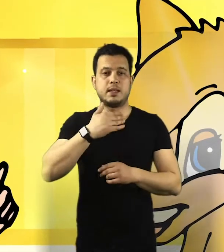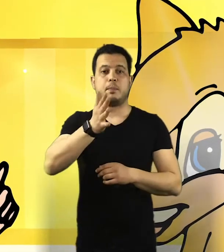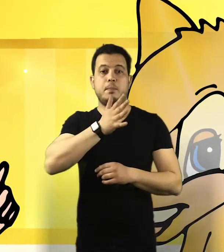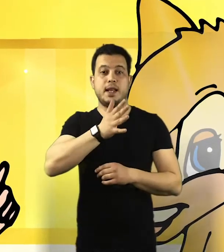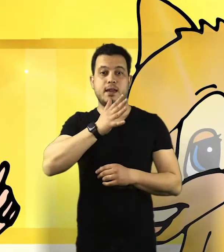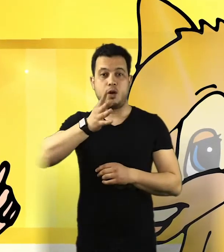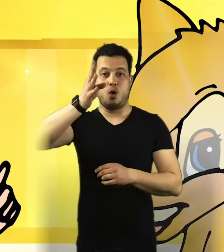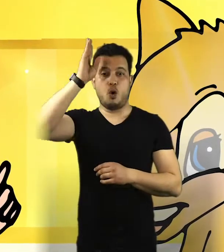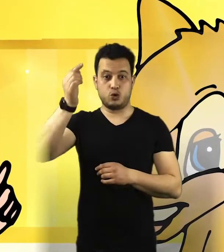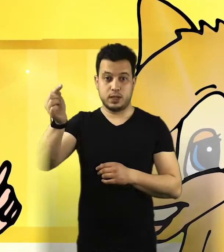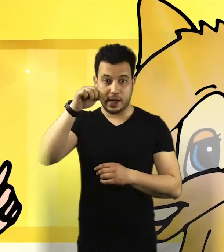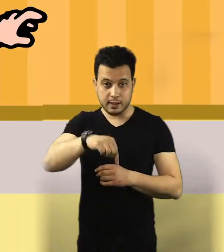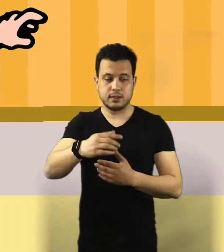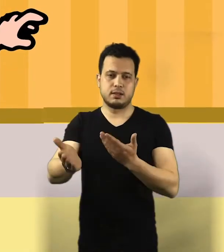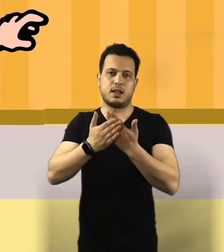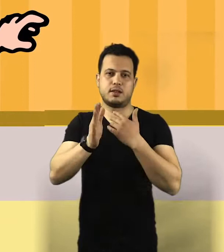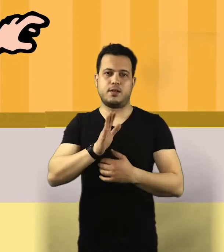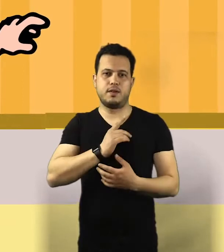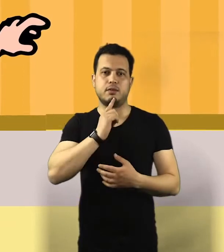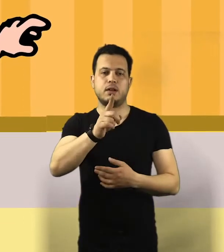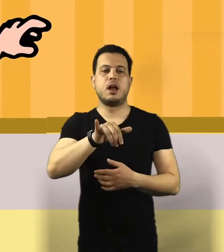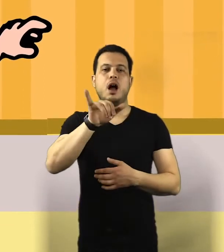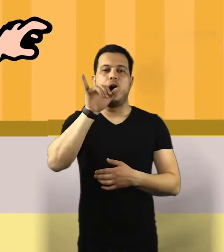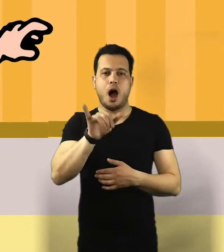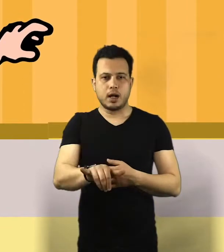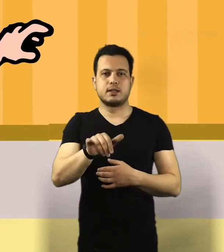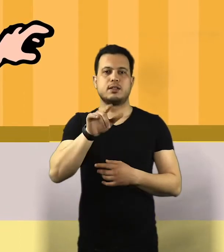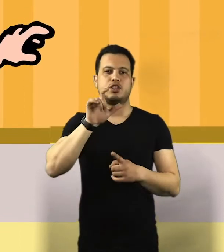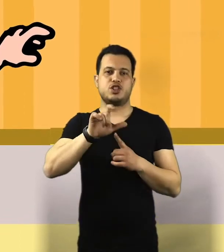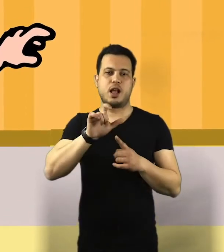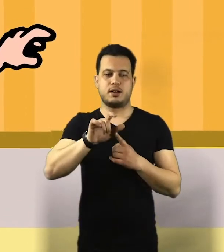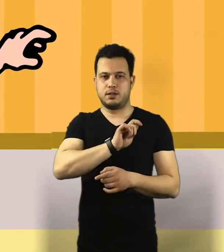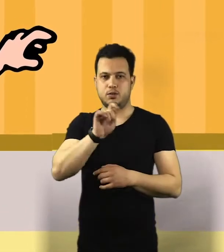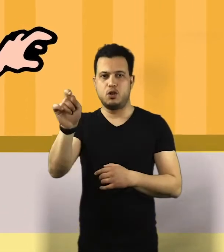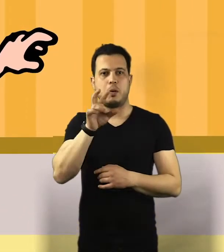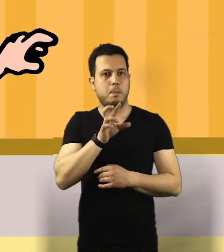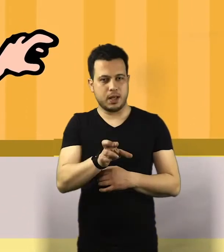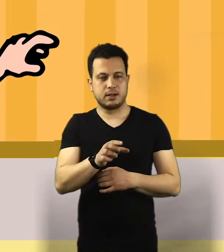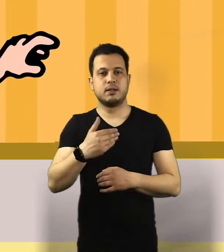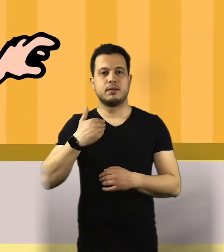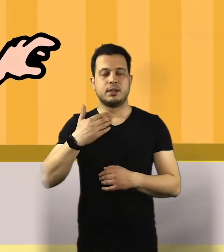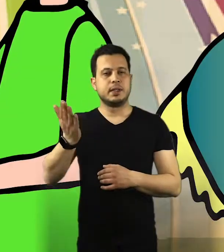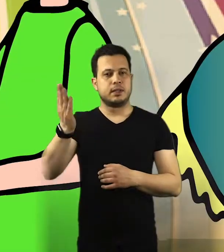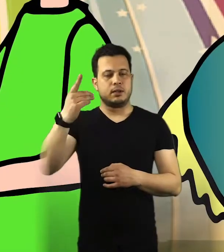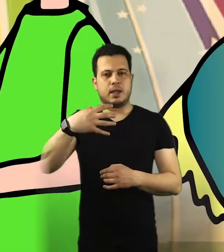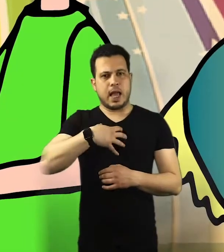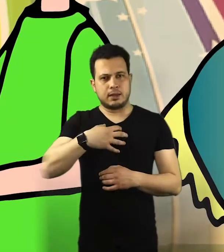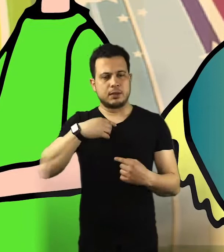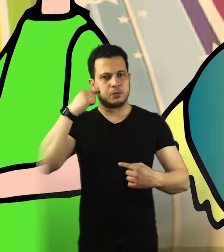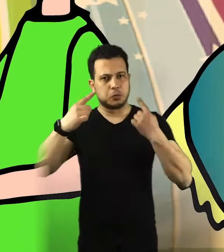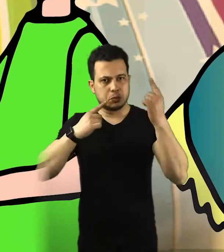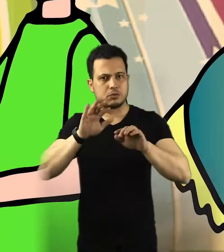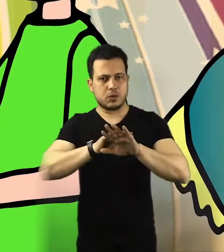eder Öyle değil mi Pınar? Haklısın Çınar Bence de onu çağıralım Diyerek ellerini